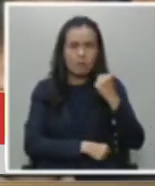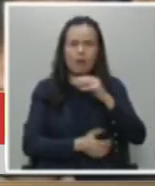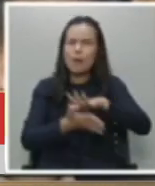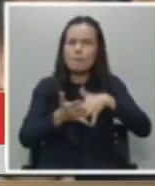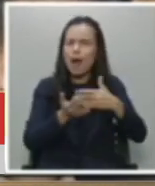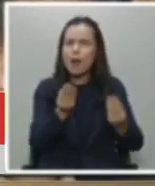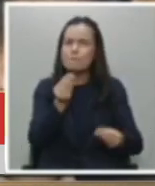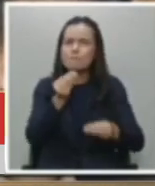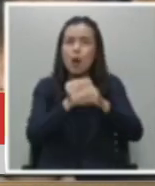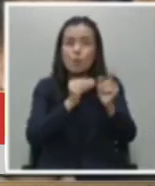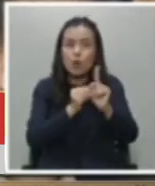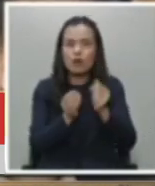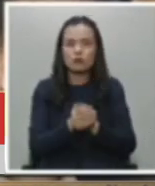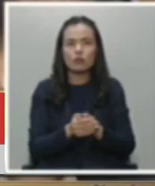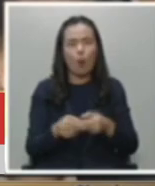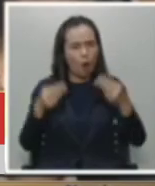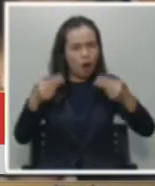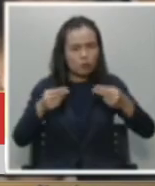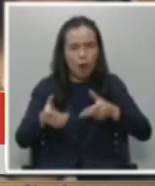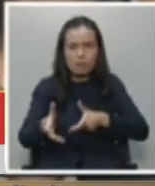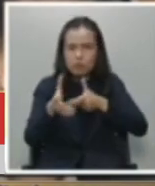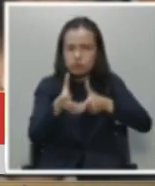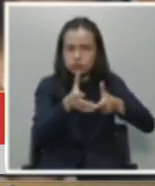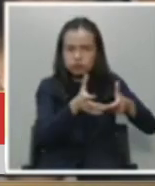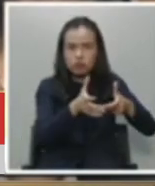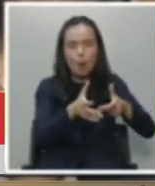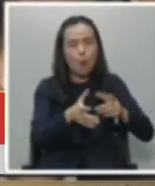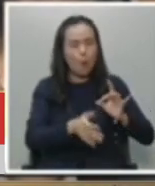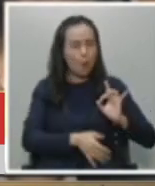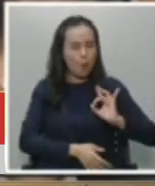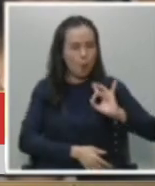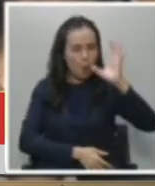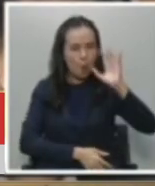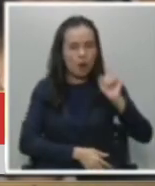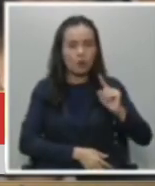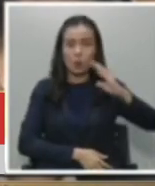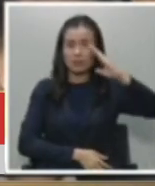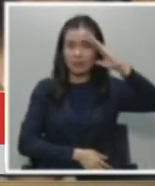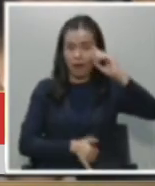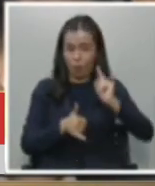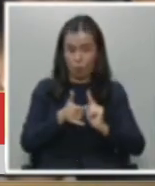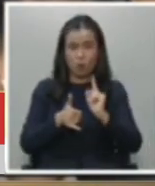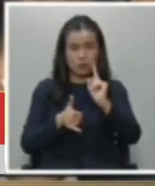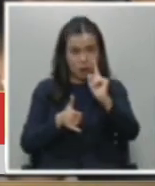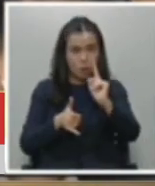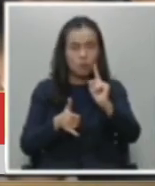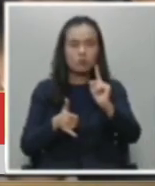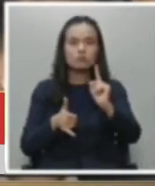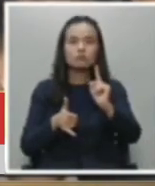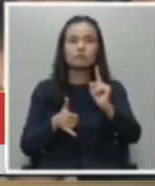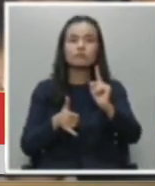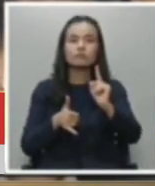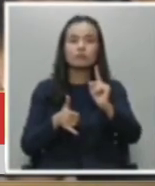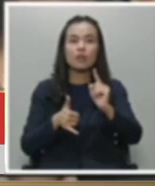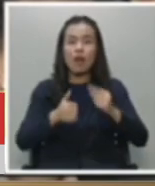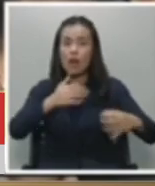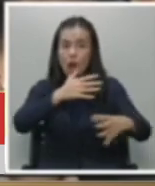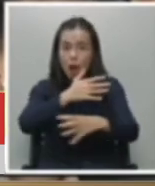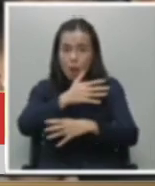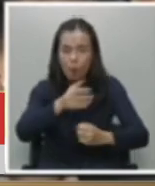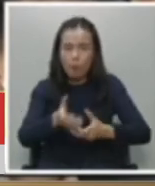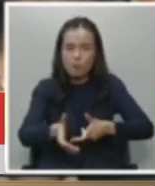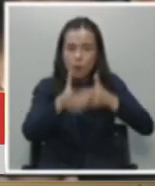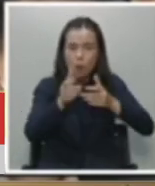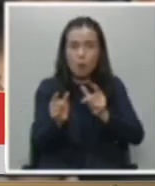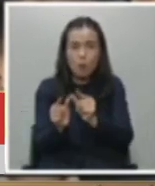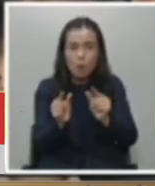ครับเพราะว่าอาวุธสงครามนี่เป็นอาวุธร้ายแรงทหารคนเดียวนี่สามารถเข้าไปปล้นคลังอาวุธในก